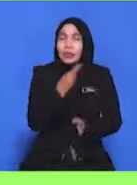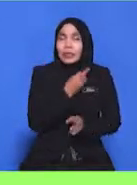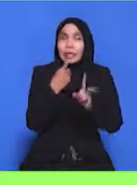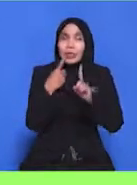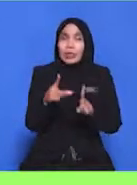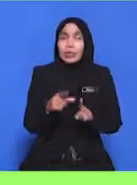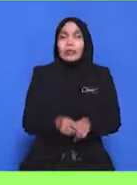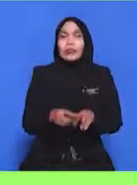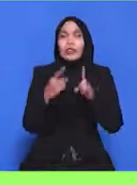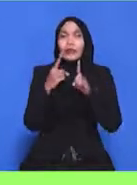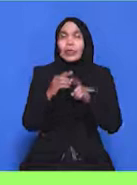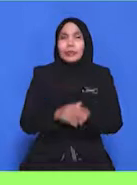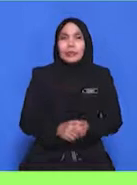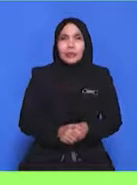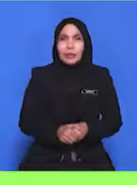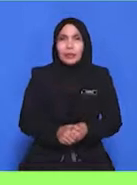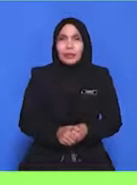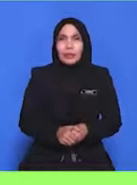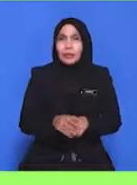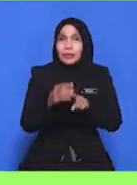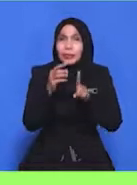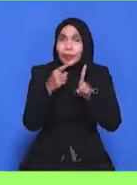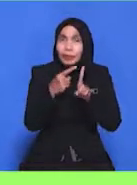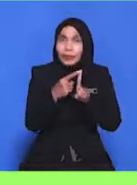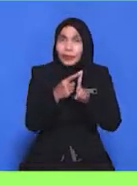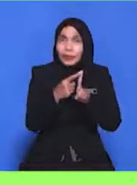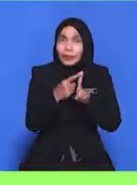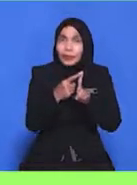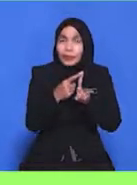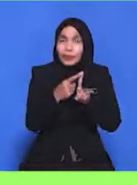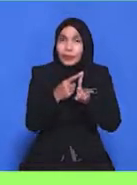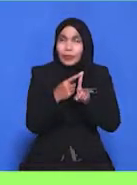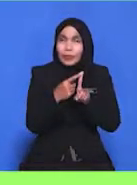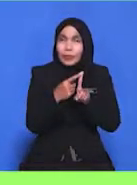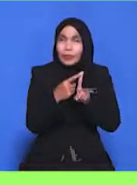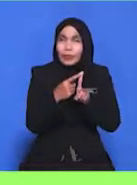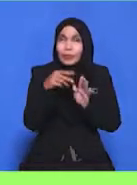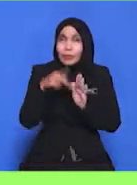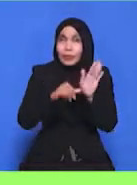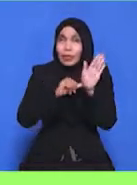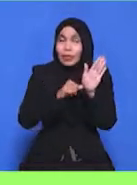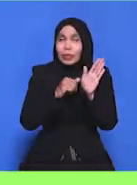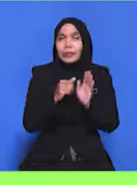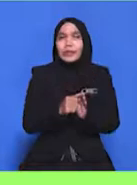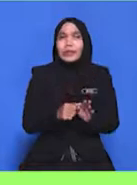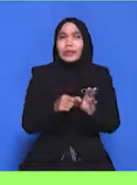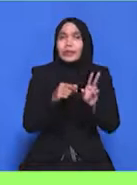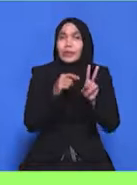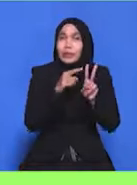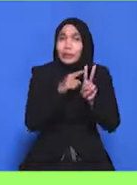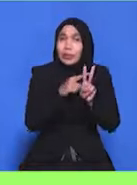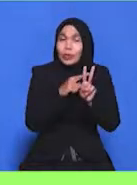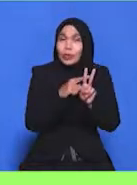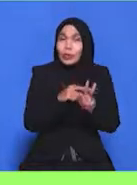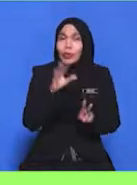jawapannya. Pertama, pengasas Muawiyah bin Abi Sufyan. Kedua, 91